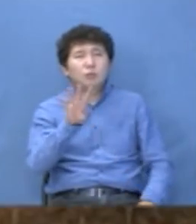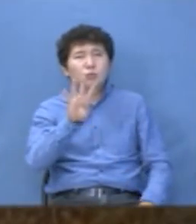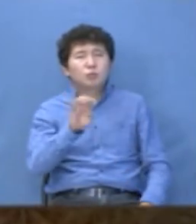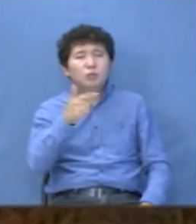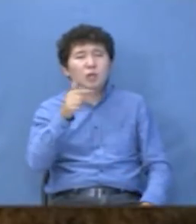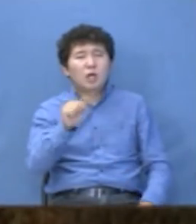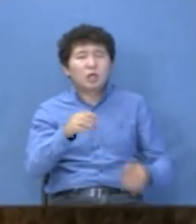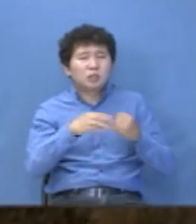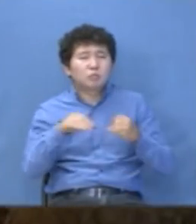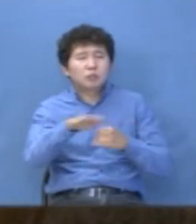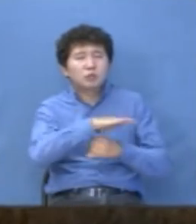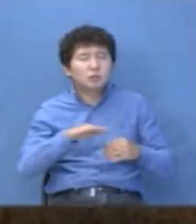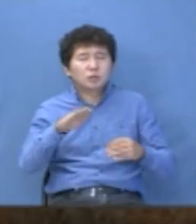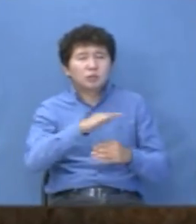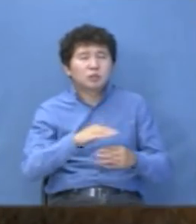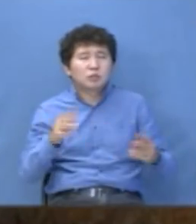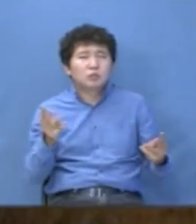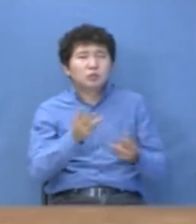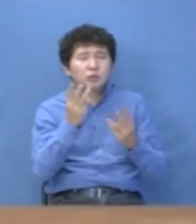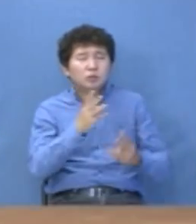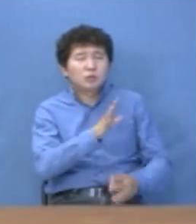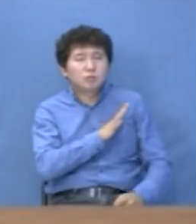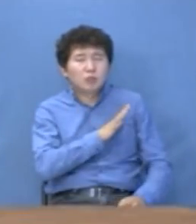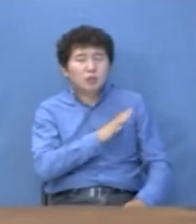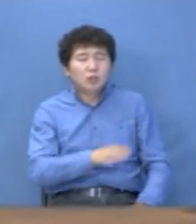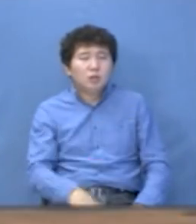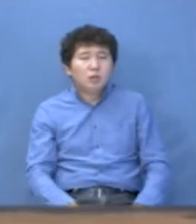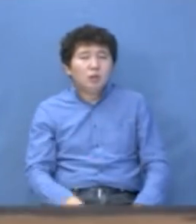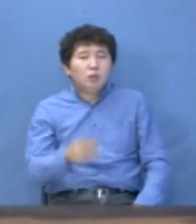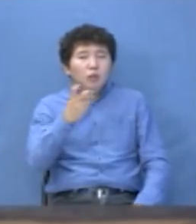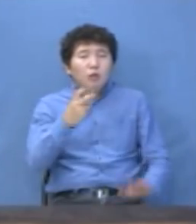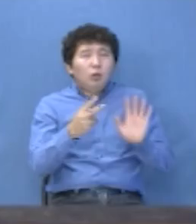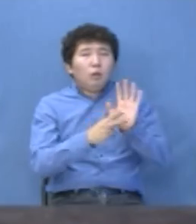ауданда жедел штабтардың жұмысы ұйымдастырылған. Өртті сөндіруге барлығы